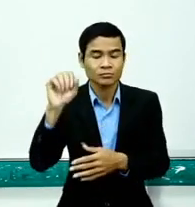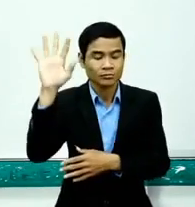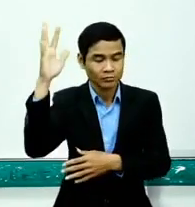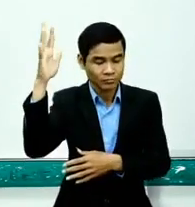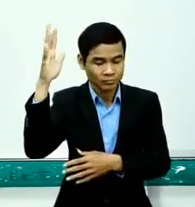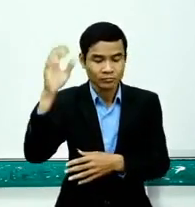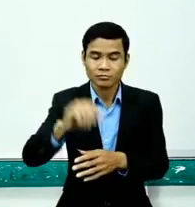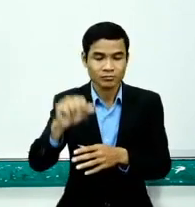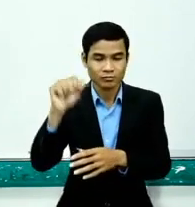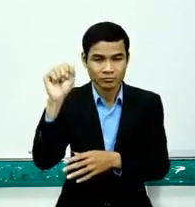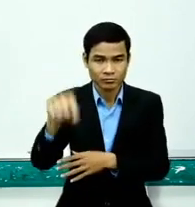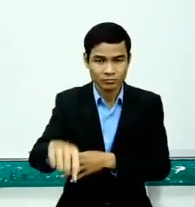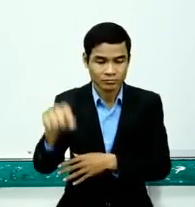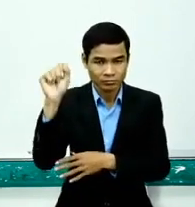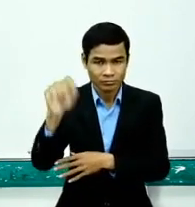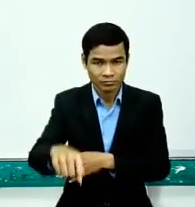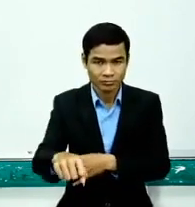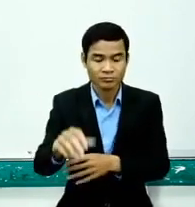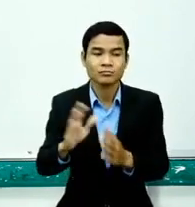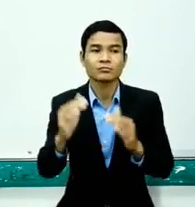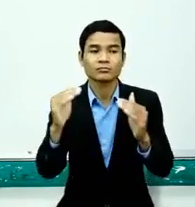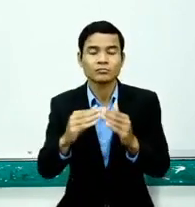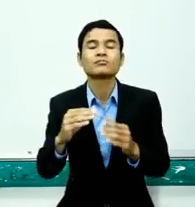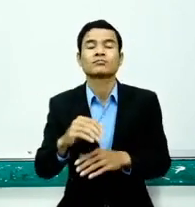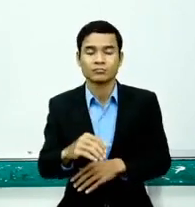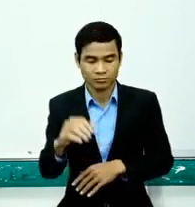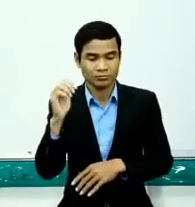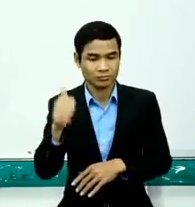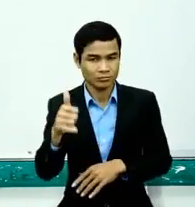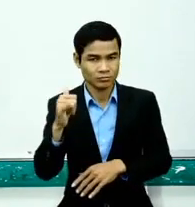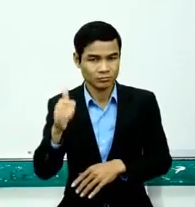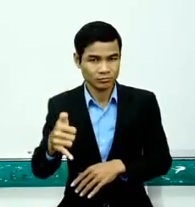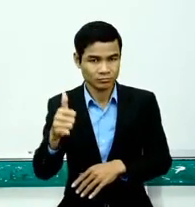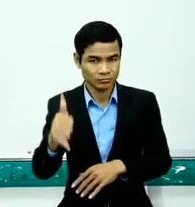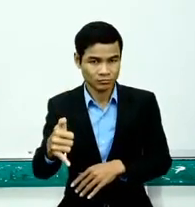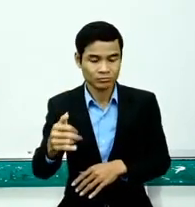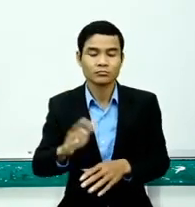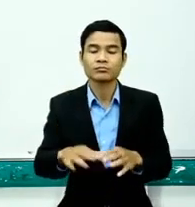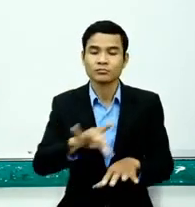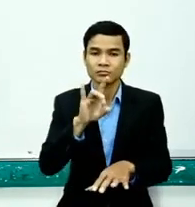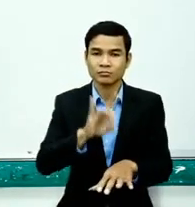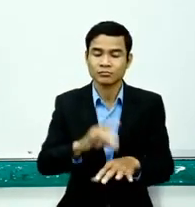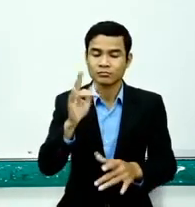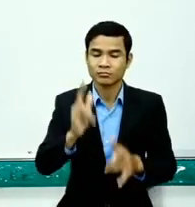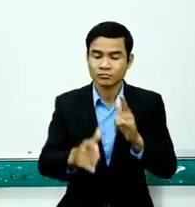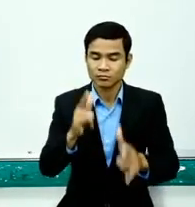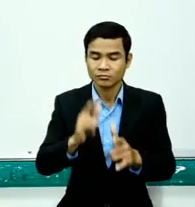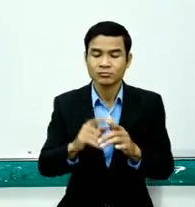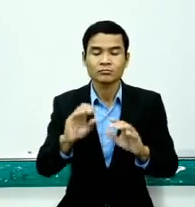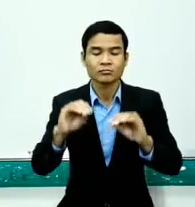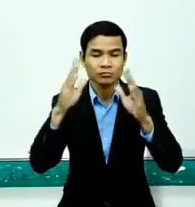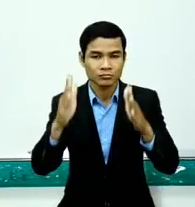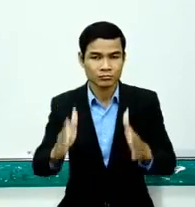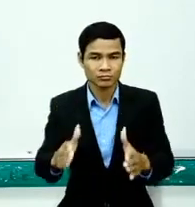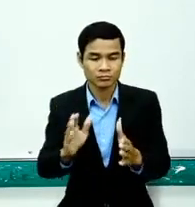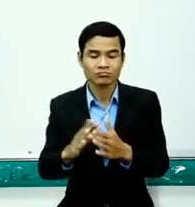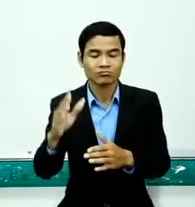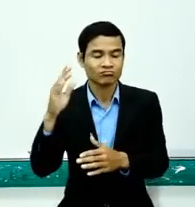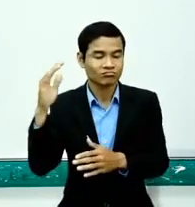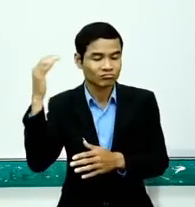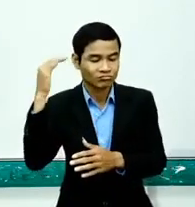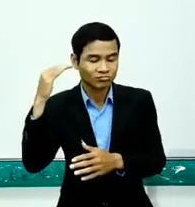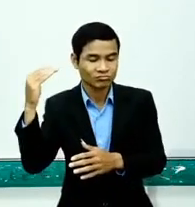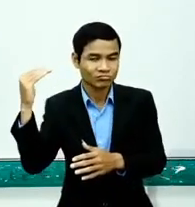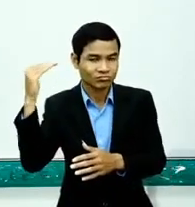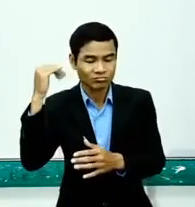ក្រោមចាគឺស្មើនឹងយើងងក់ក្បាលយល់ព្រមប្រសិនបើអ្នកគ្រូបន្លឺសូរចំមិនមានសូរចំអ